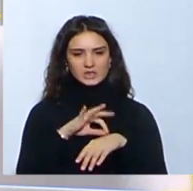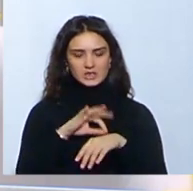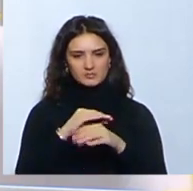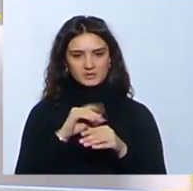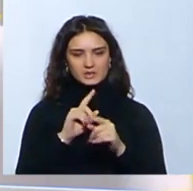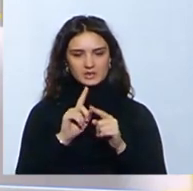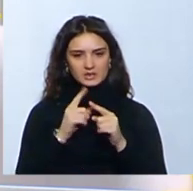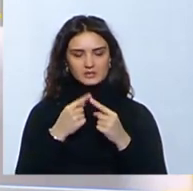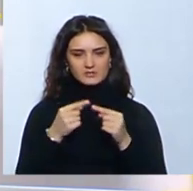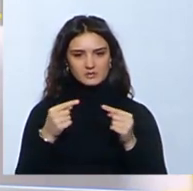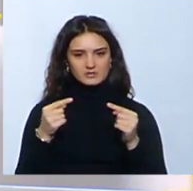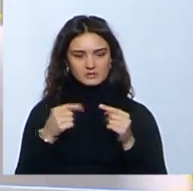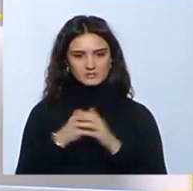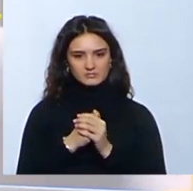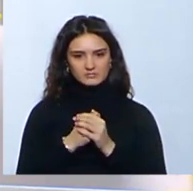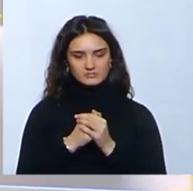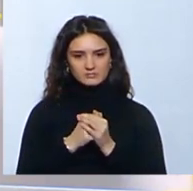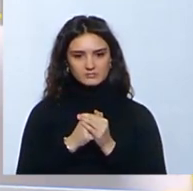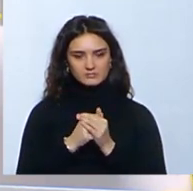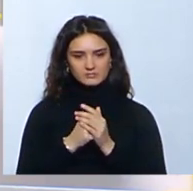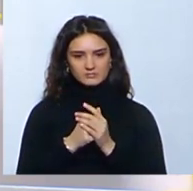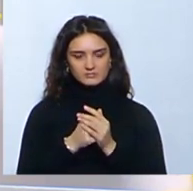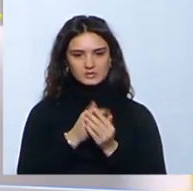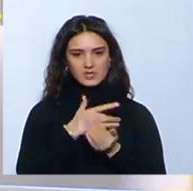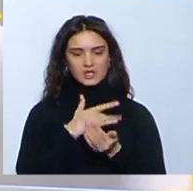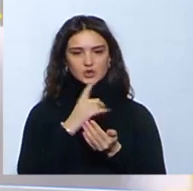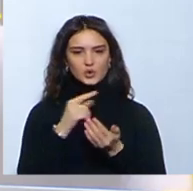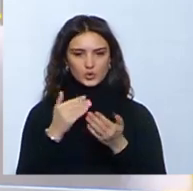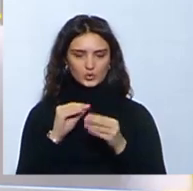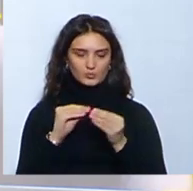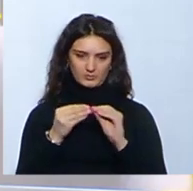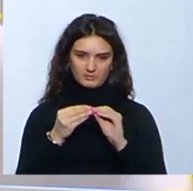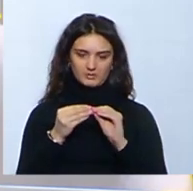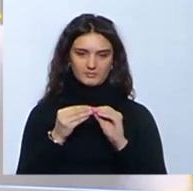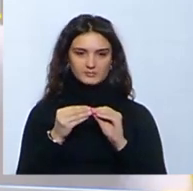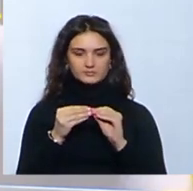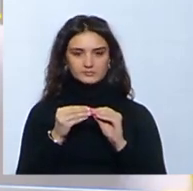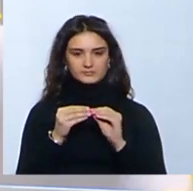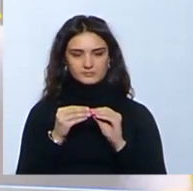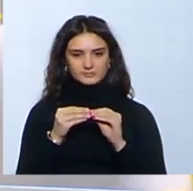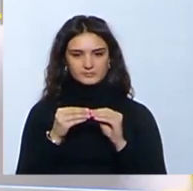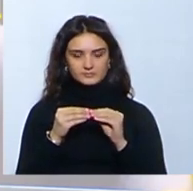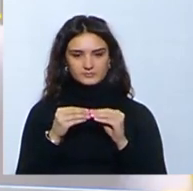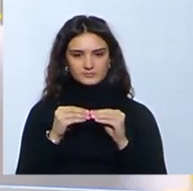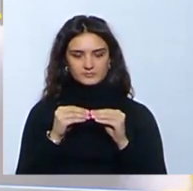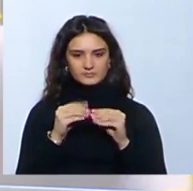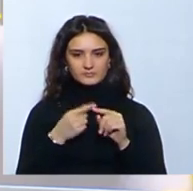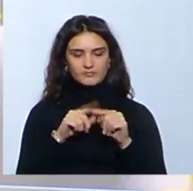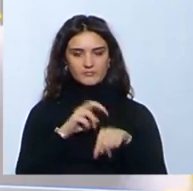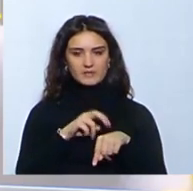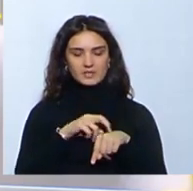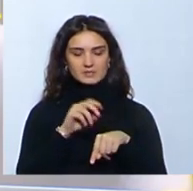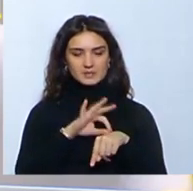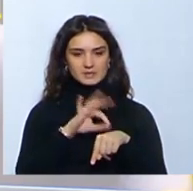დიაბეტი, რაღაცა ზოგადი სისხლძარღვოვანი, კარდიოლოგიური, ვასკულარული ესეთი პრობლემები. ბუნებრივია პაციენტმა უნდა